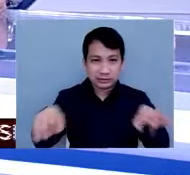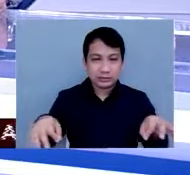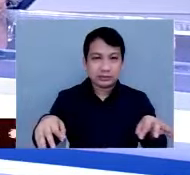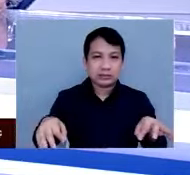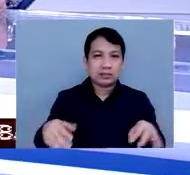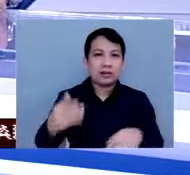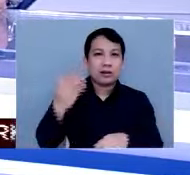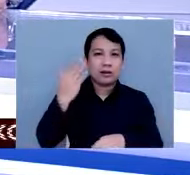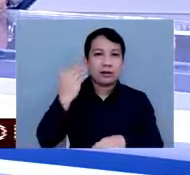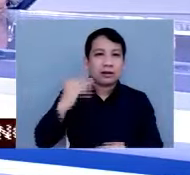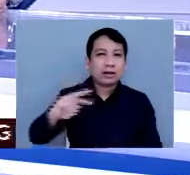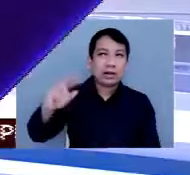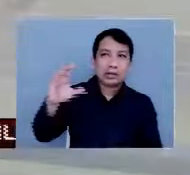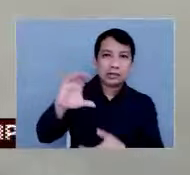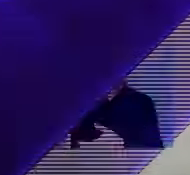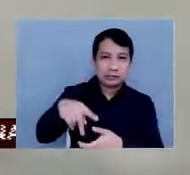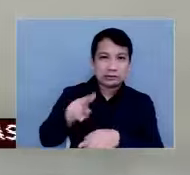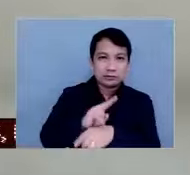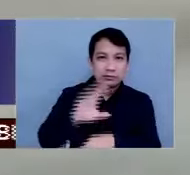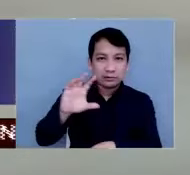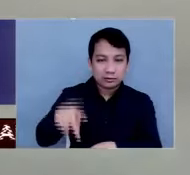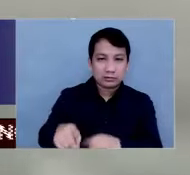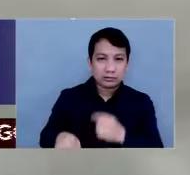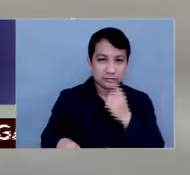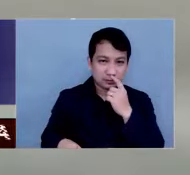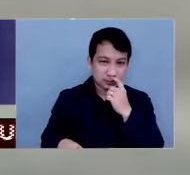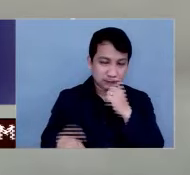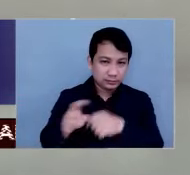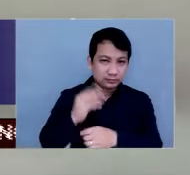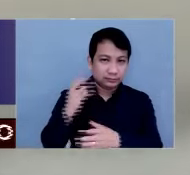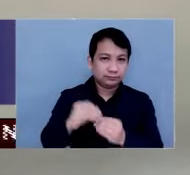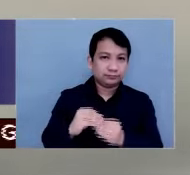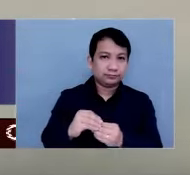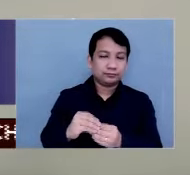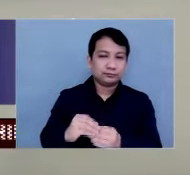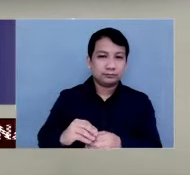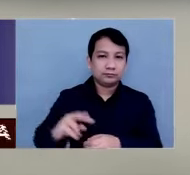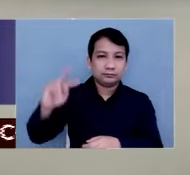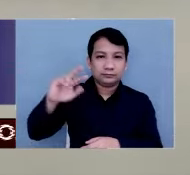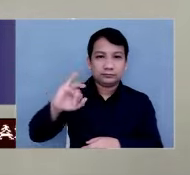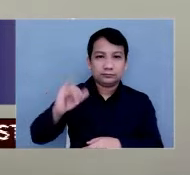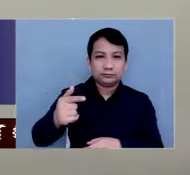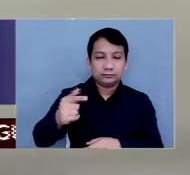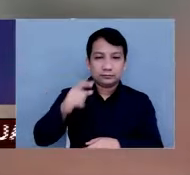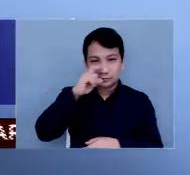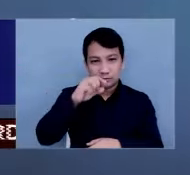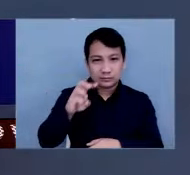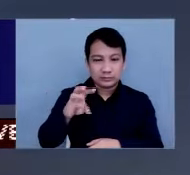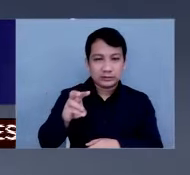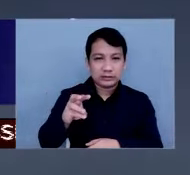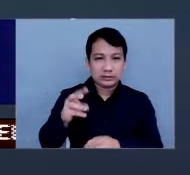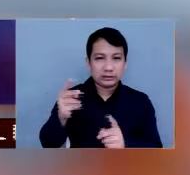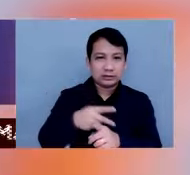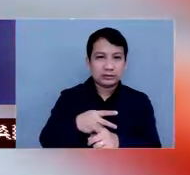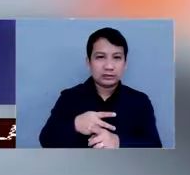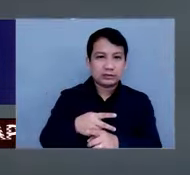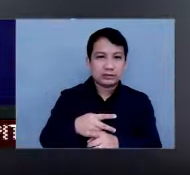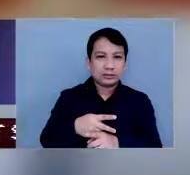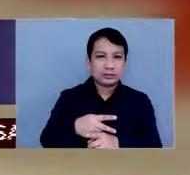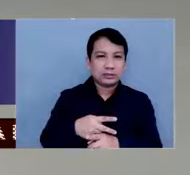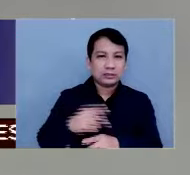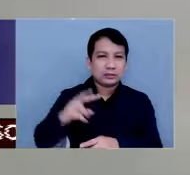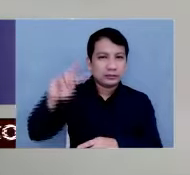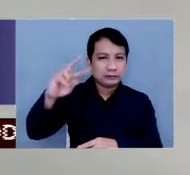dahil sa kaka-cellphone. Gumagawa ron ng reels para sa Instagram ang 16 anyos na biktimang si Monisha.